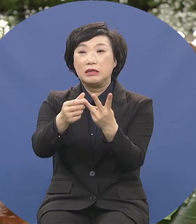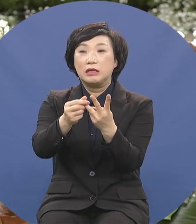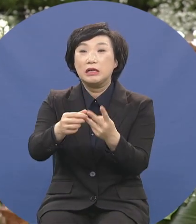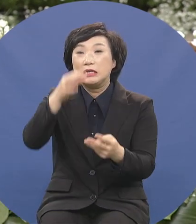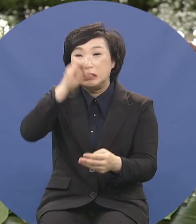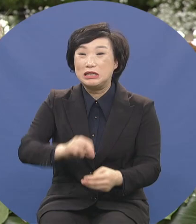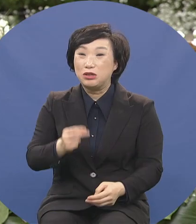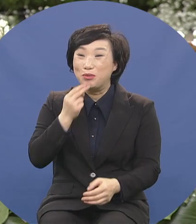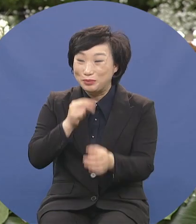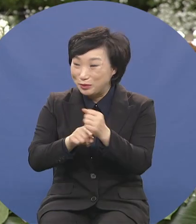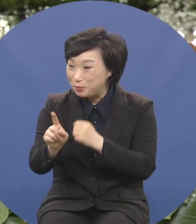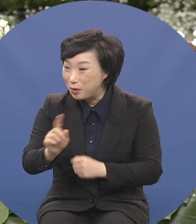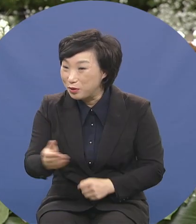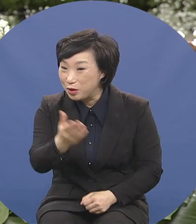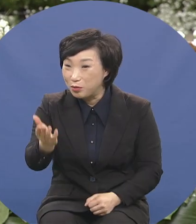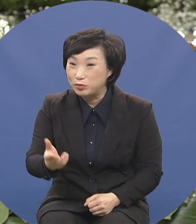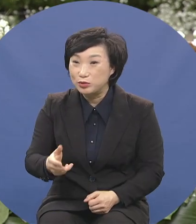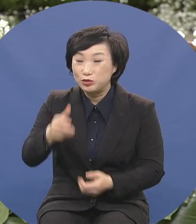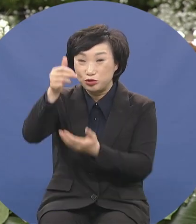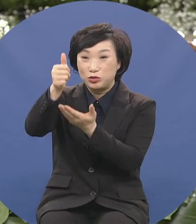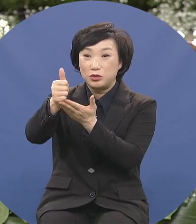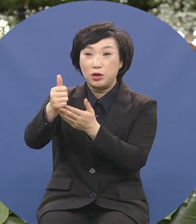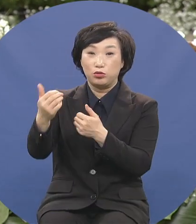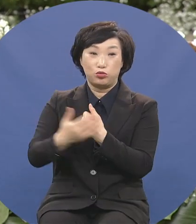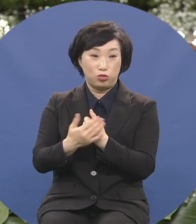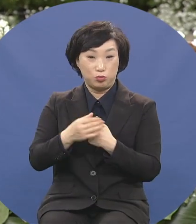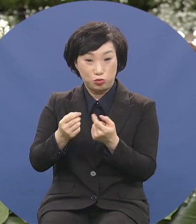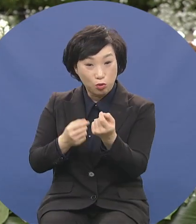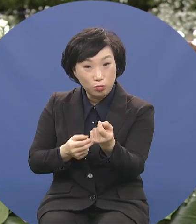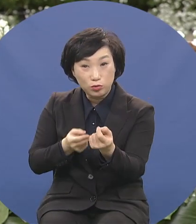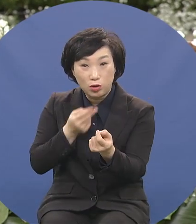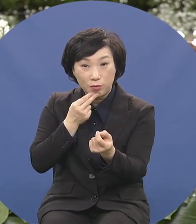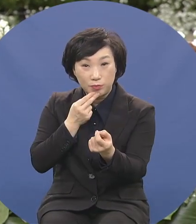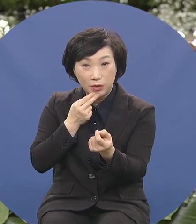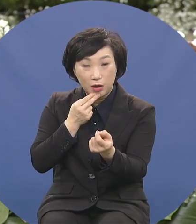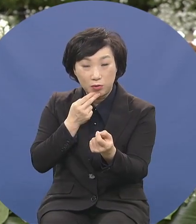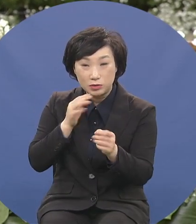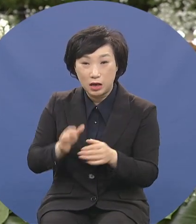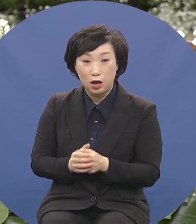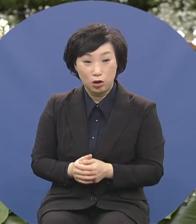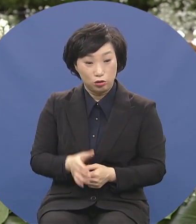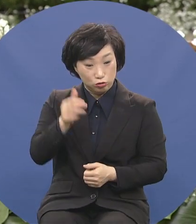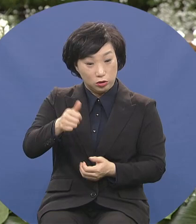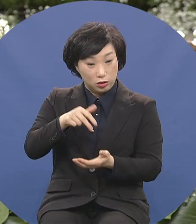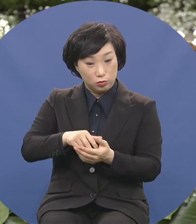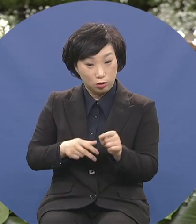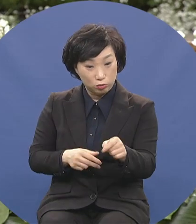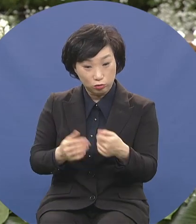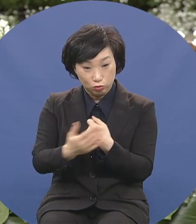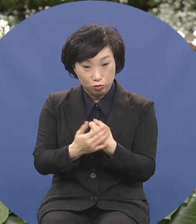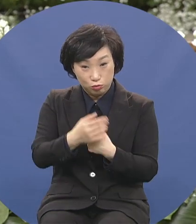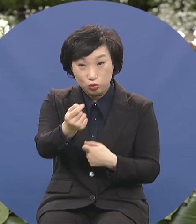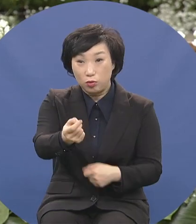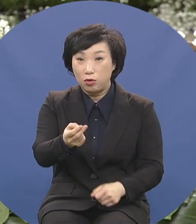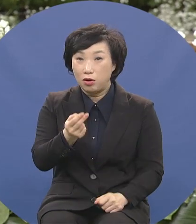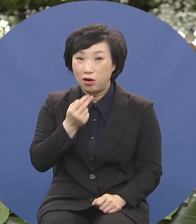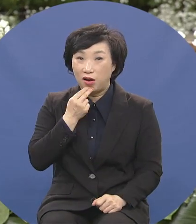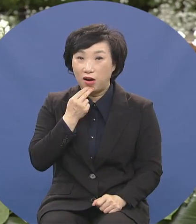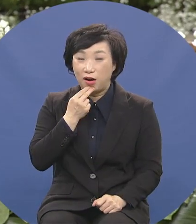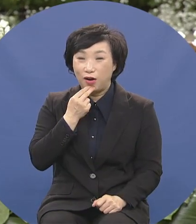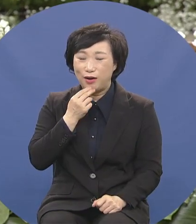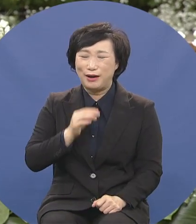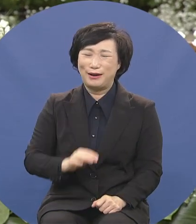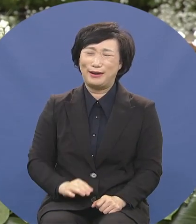무익하다는 게 뭐예요? 주인에게 전혀 도움이 안 된다는 거예요. 전혀 도움이 안 된다. 우리